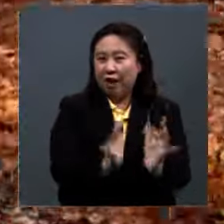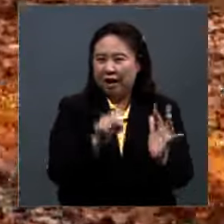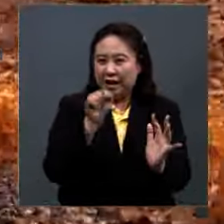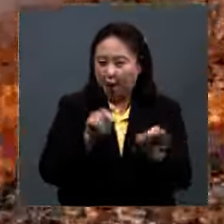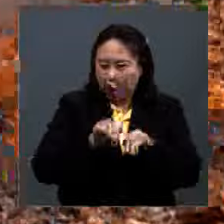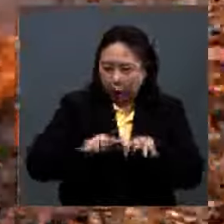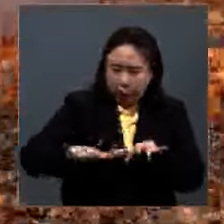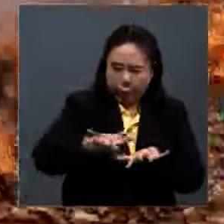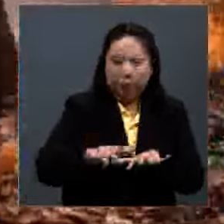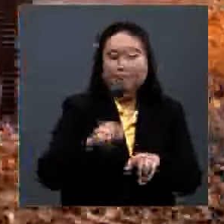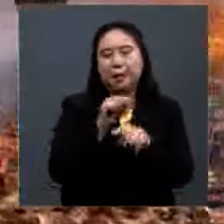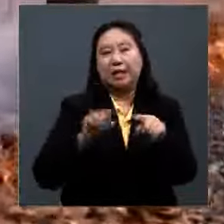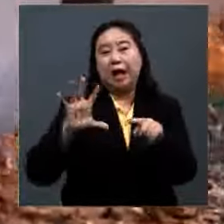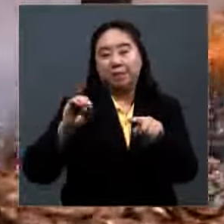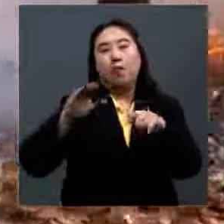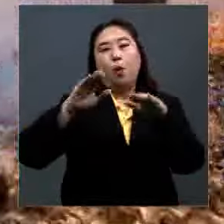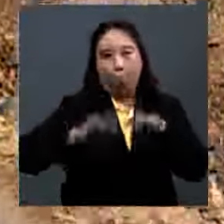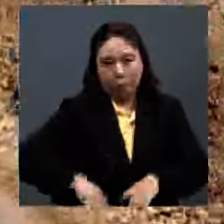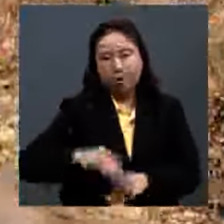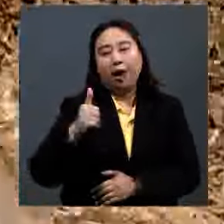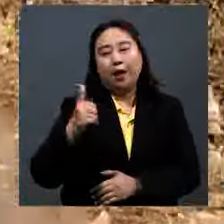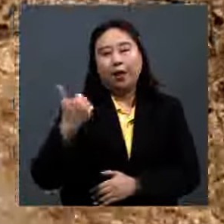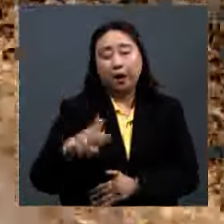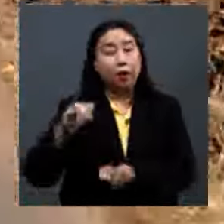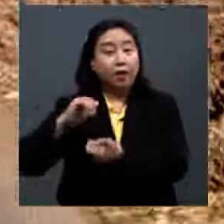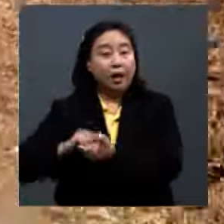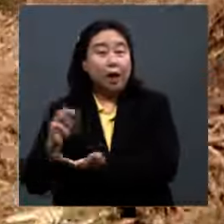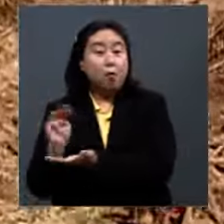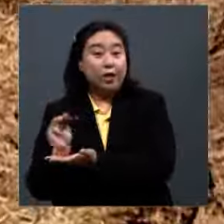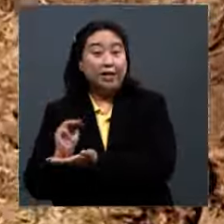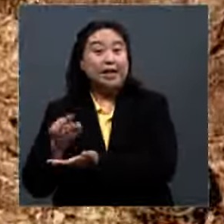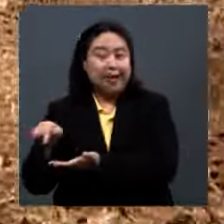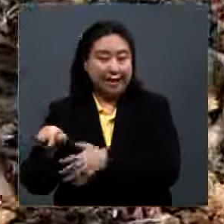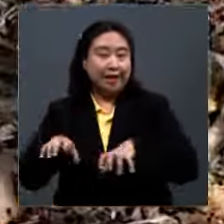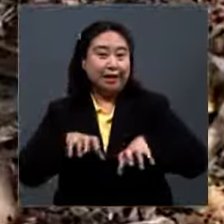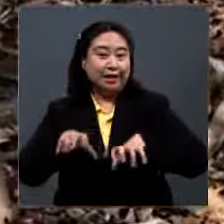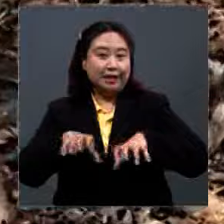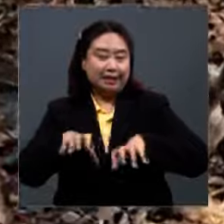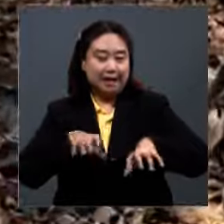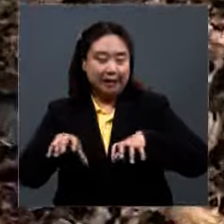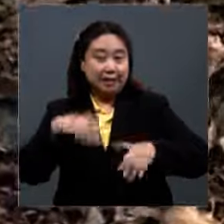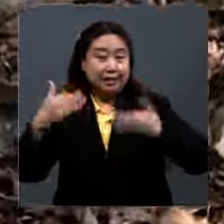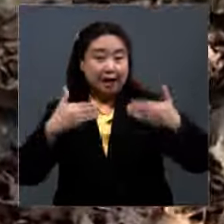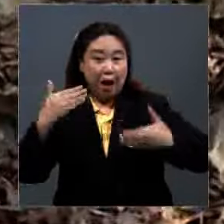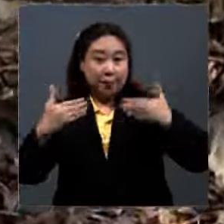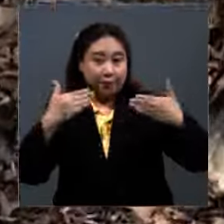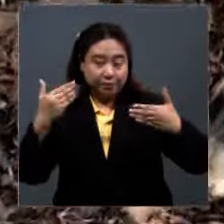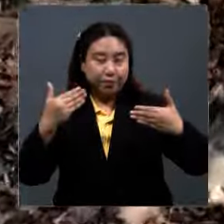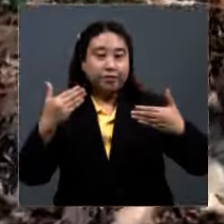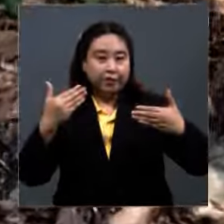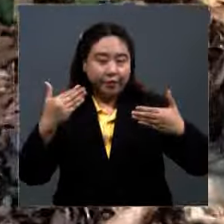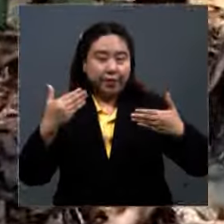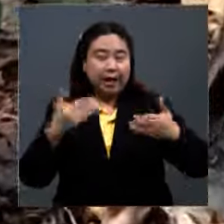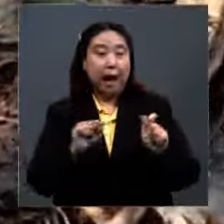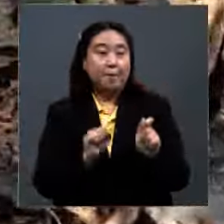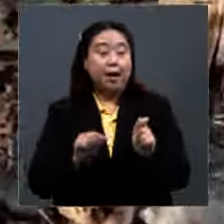กว่า 50% ซึ่งรวมกับทางที่ทางมูลนิธิตันปันได้จัดกิจกรรมรณรงค์ท้าด่วน69หมู่บ้านในอำเภอหาง